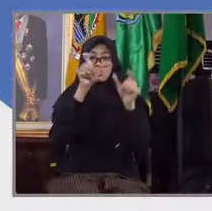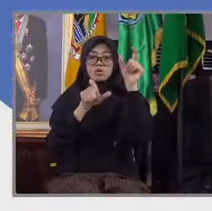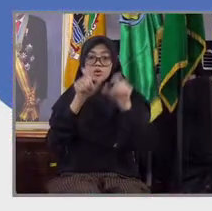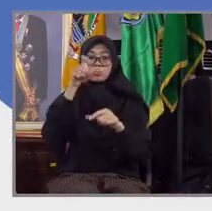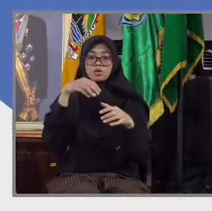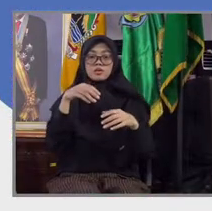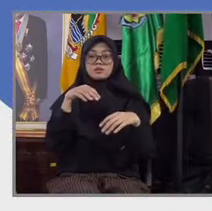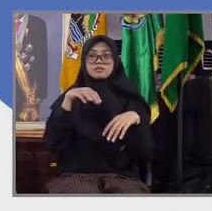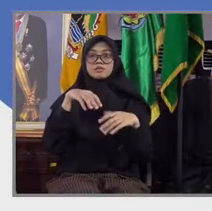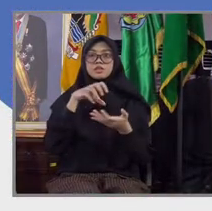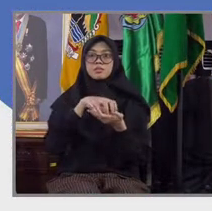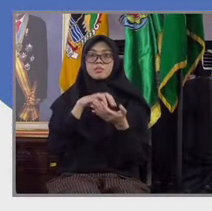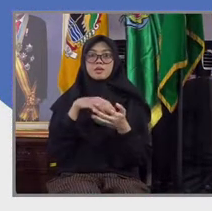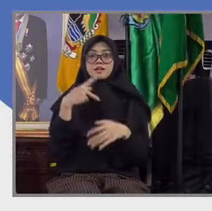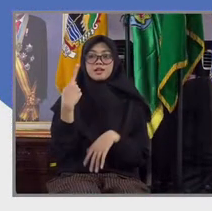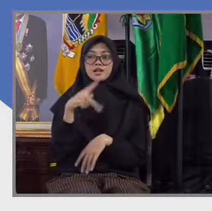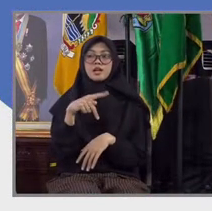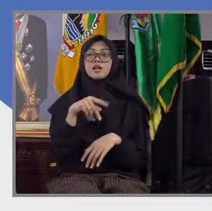itu adalah